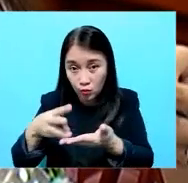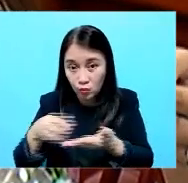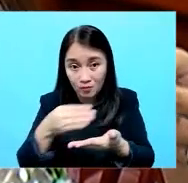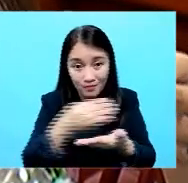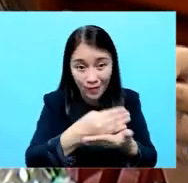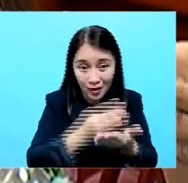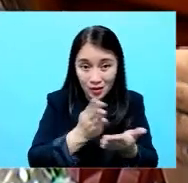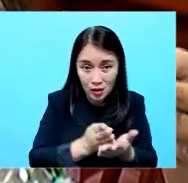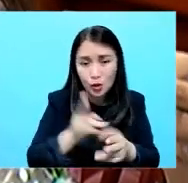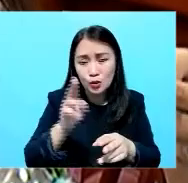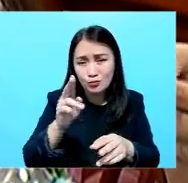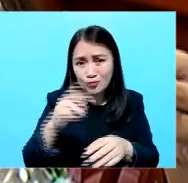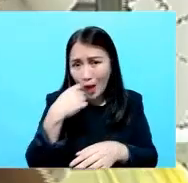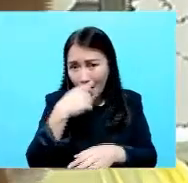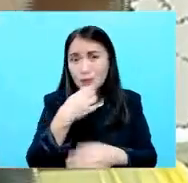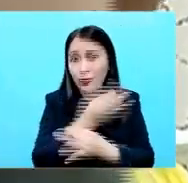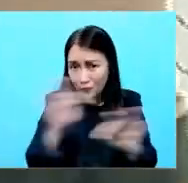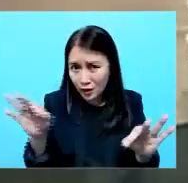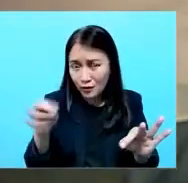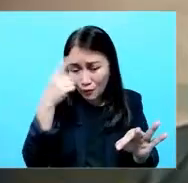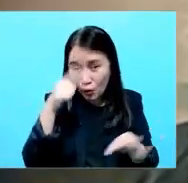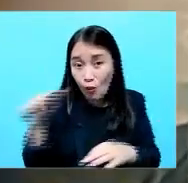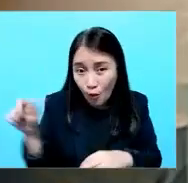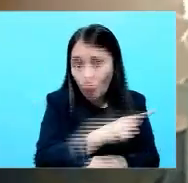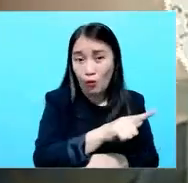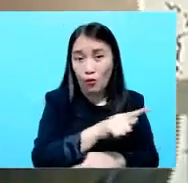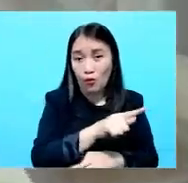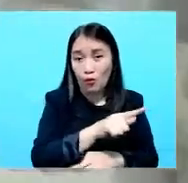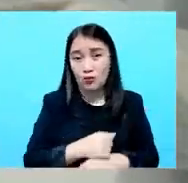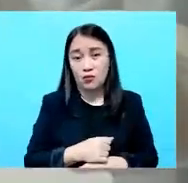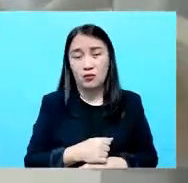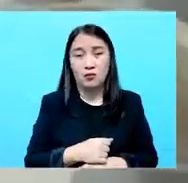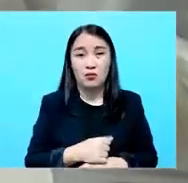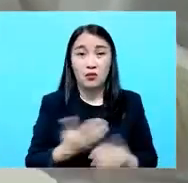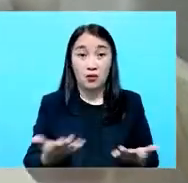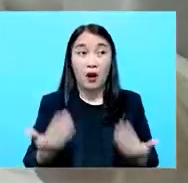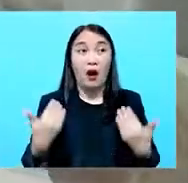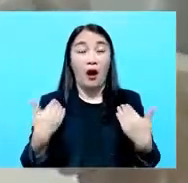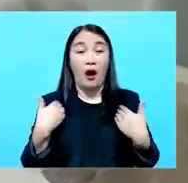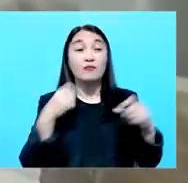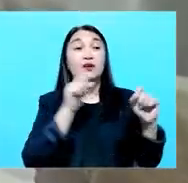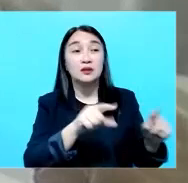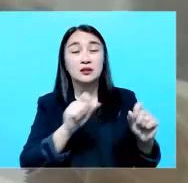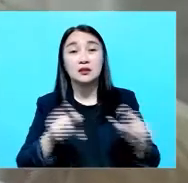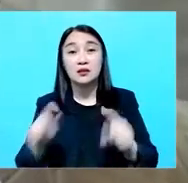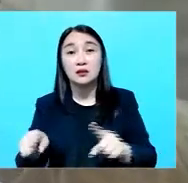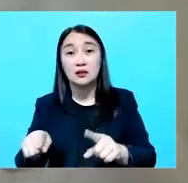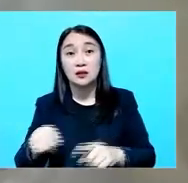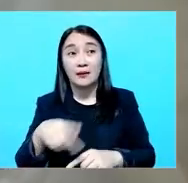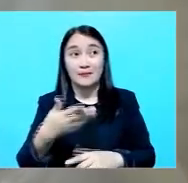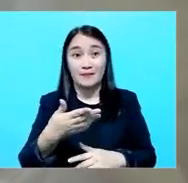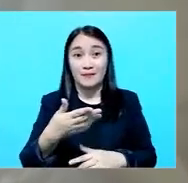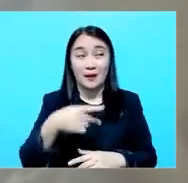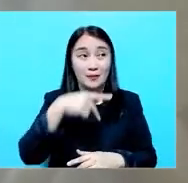testing free for everybody. Look at the sales of the antigen kits in the private pharmacies. Ang taas eh.